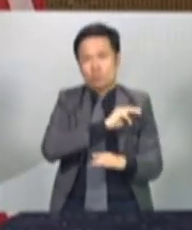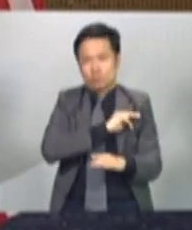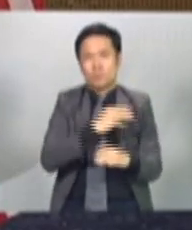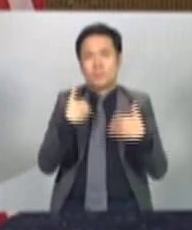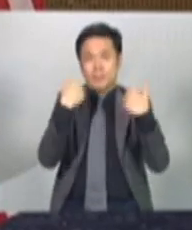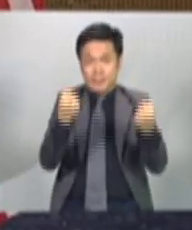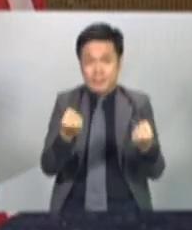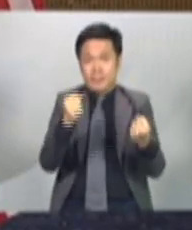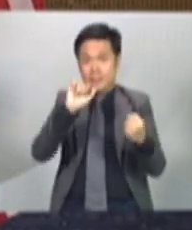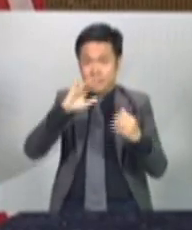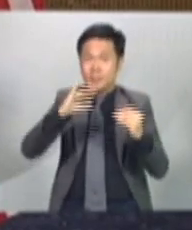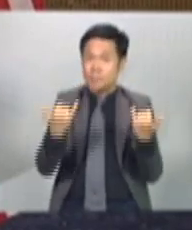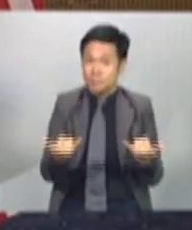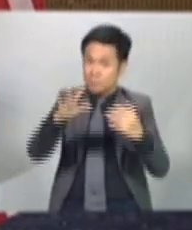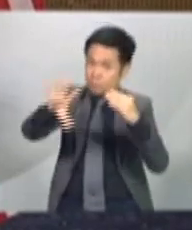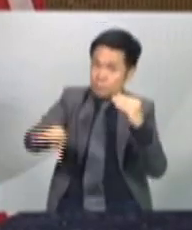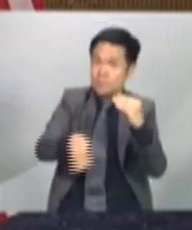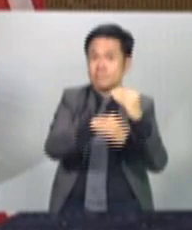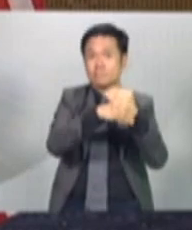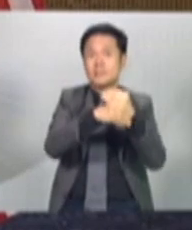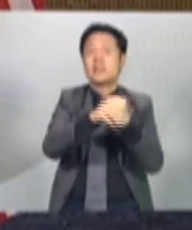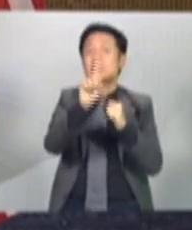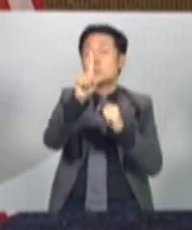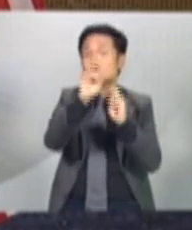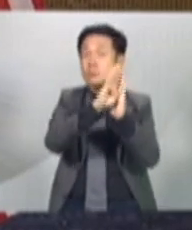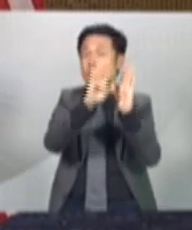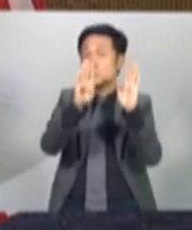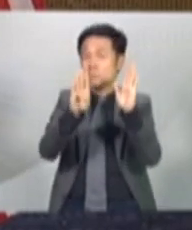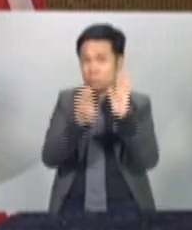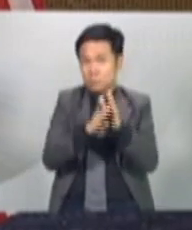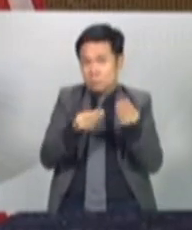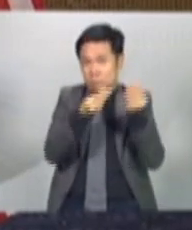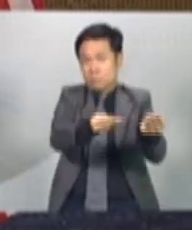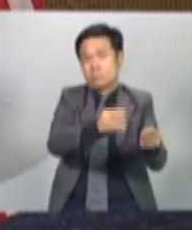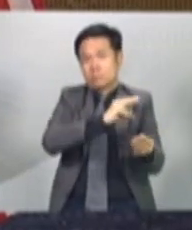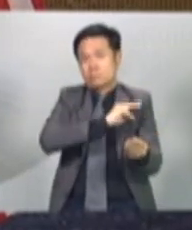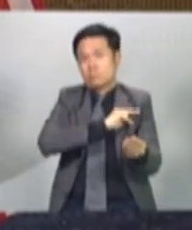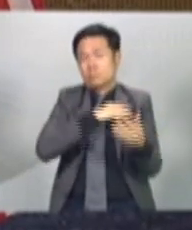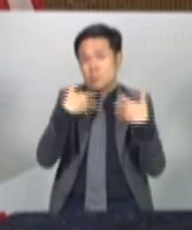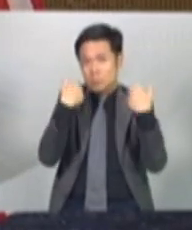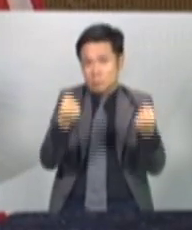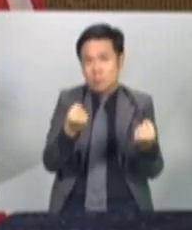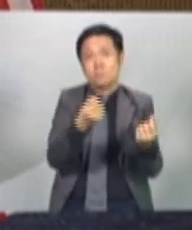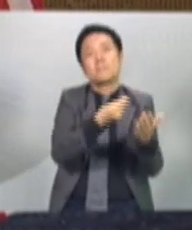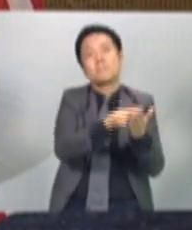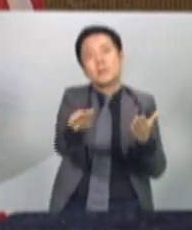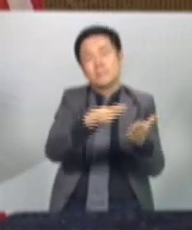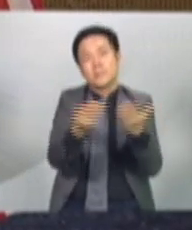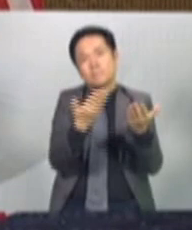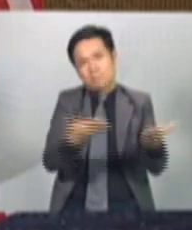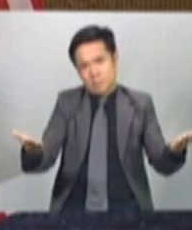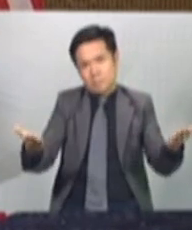menyalurkan peruntukan tambahan sebanyak satu beliau Ringgit bagi pembelian peralatan dan